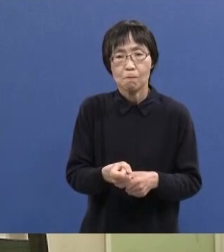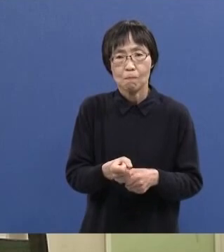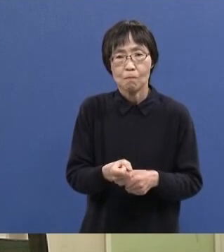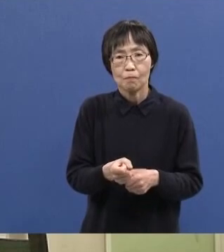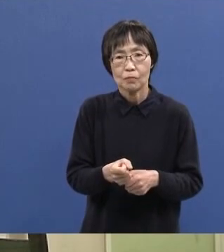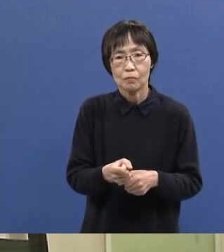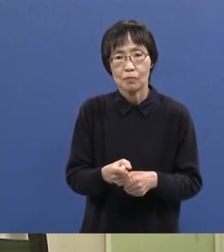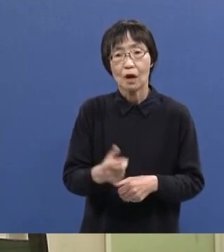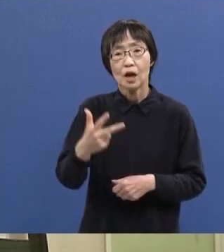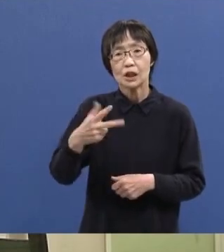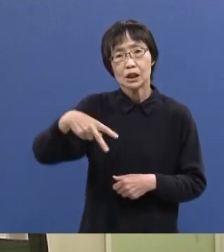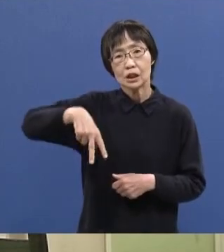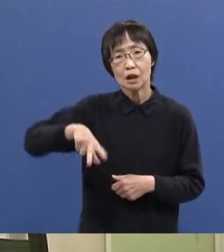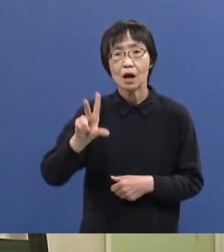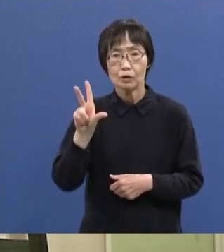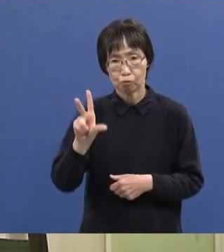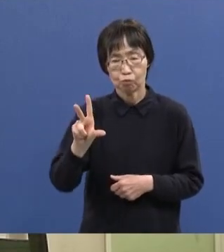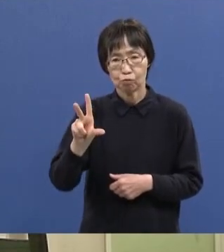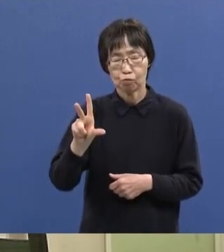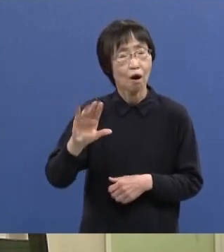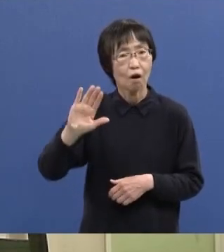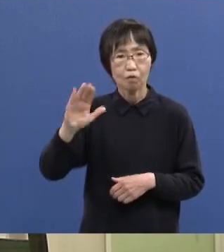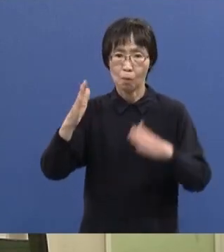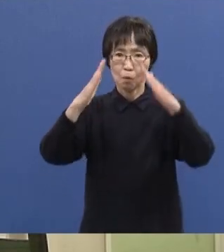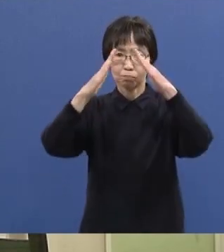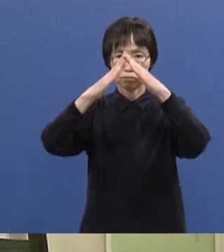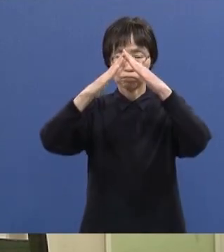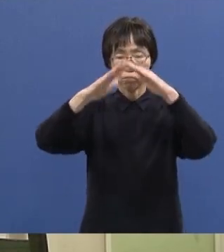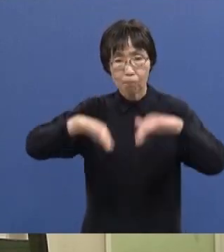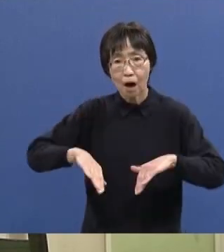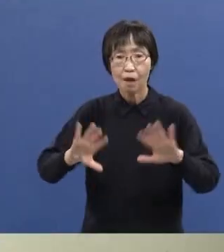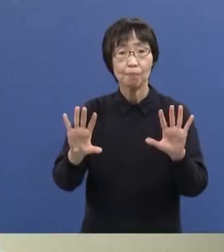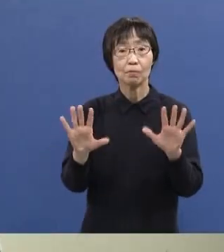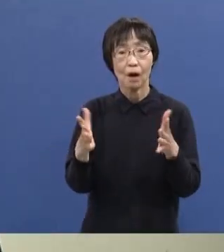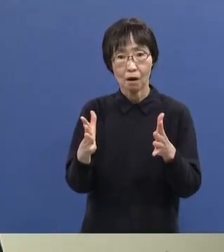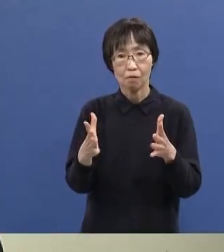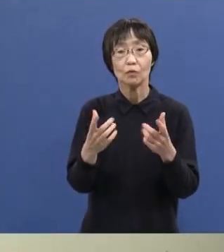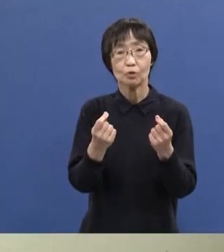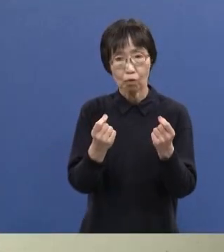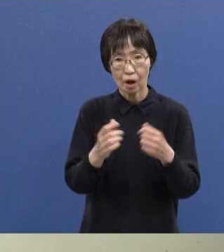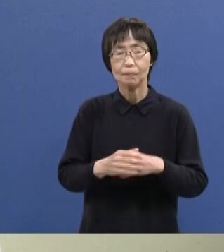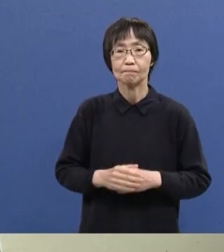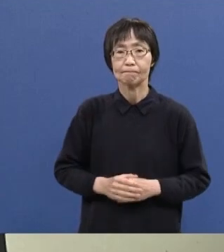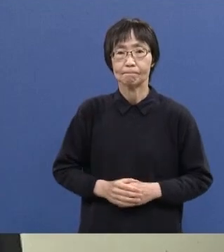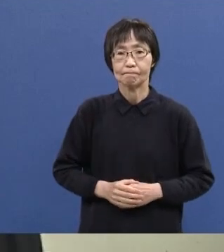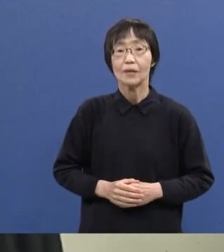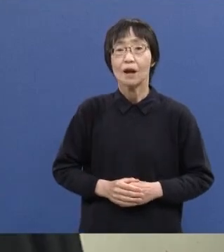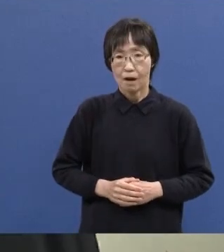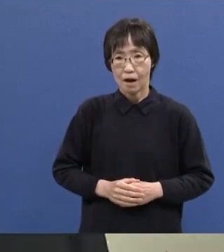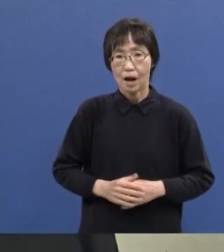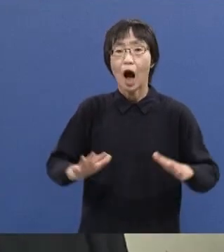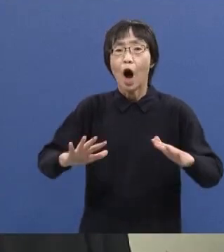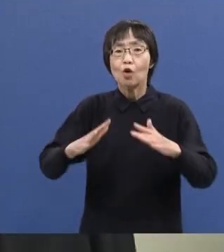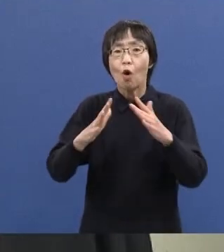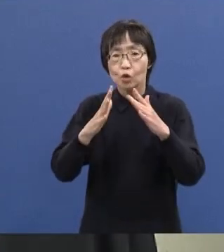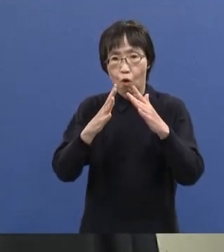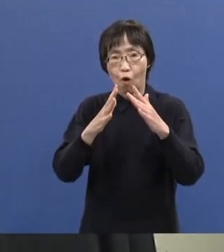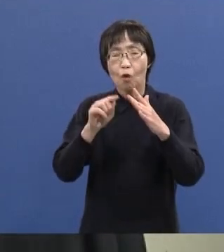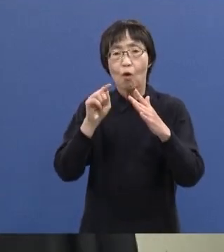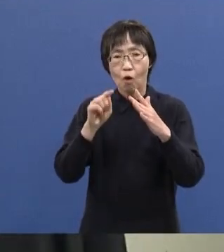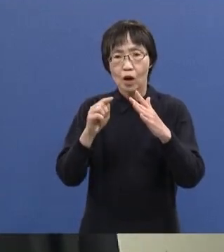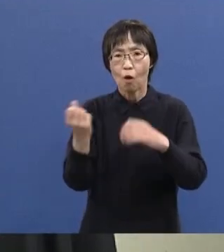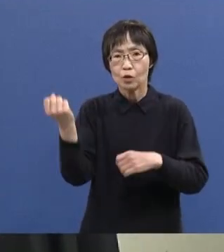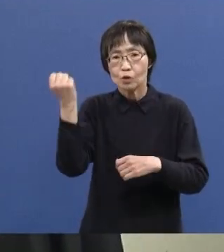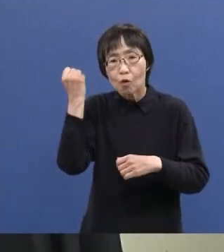しなったようにはなりますが、建物は倒れませんね。 はい、構造体の強度を高める